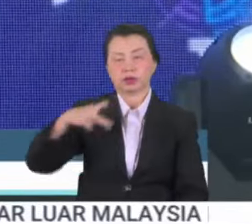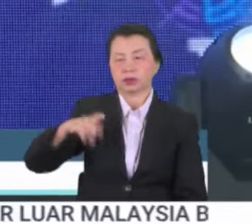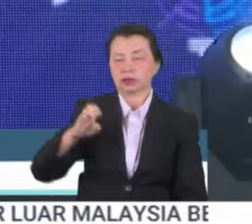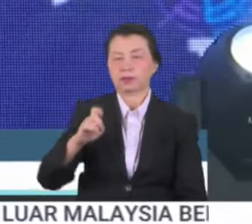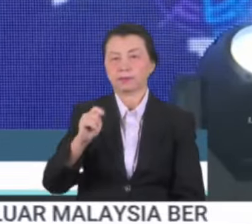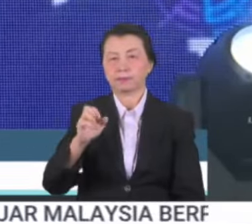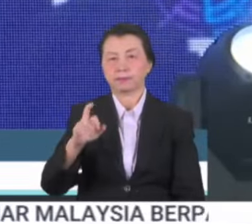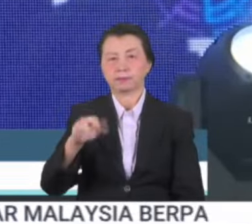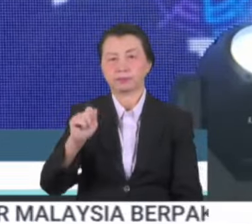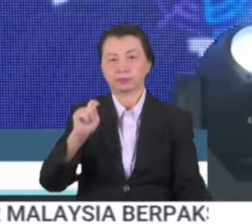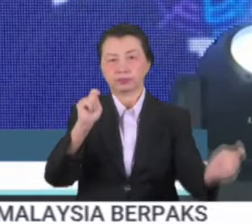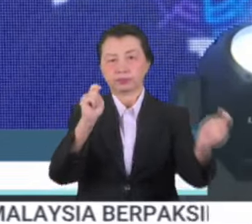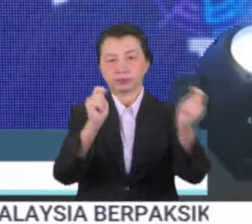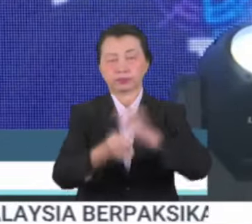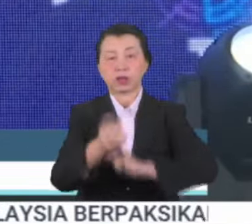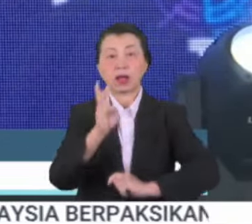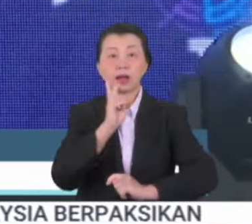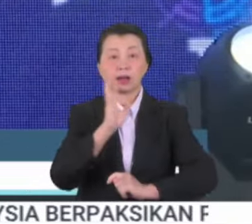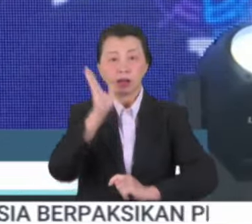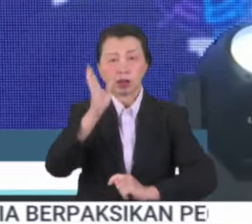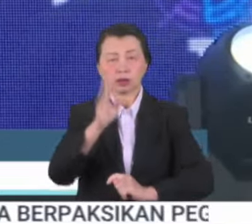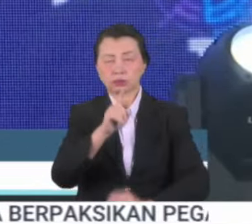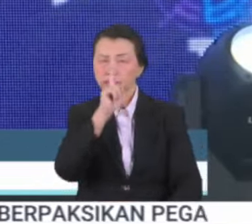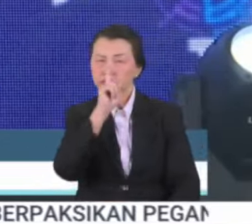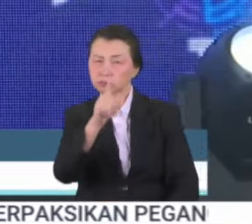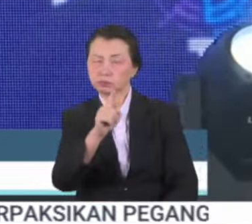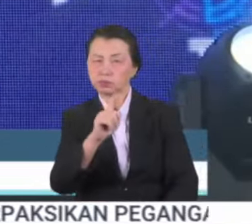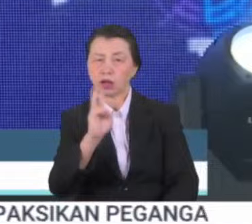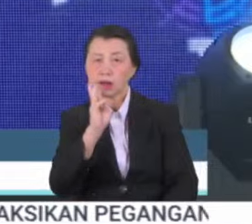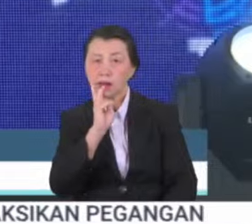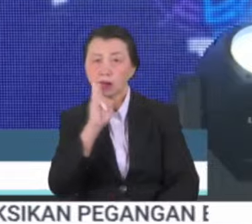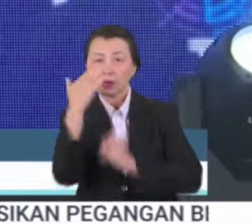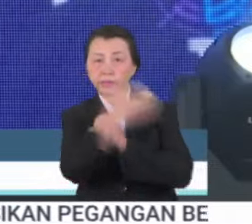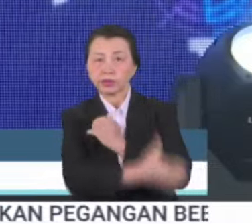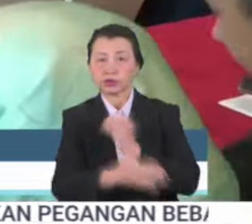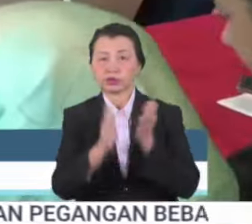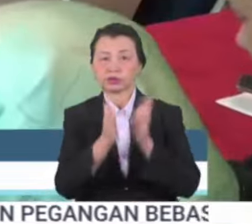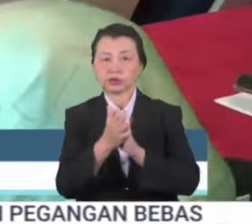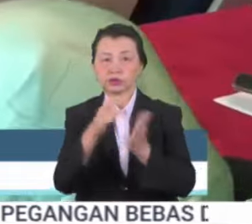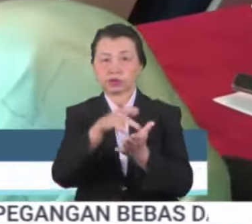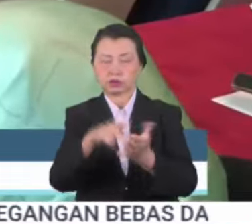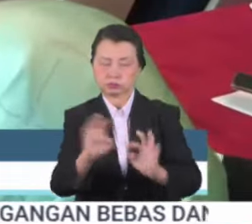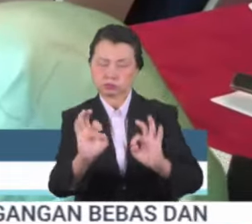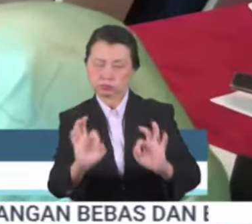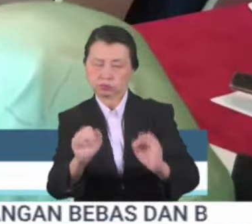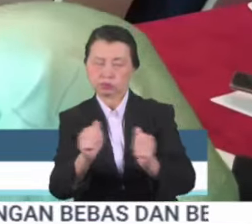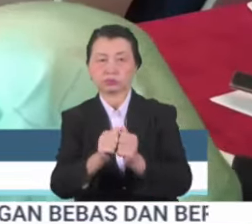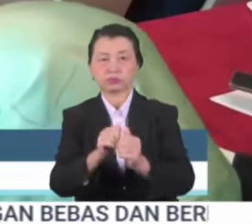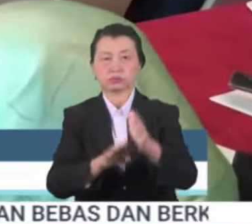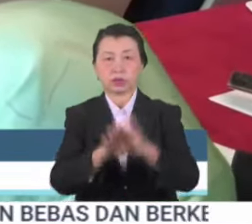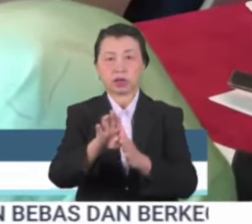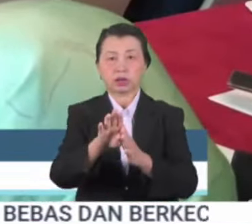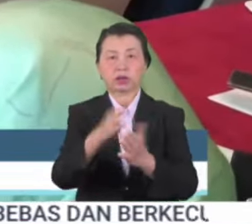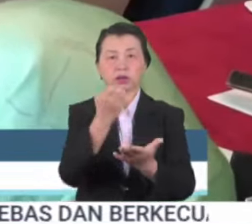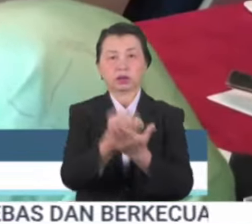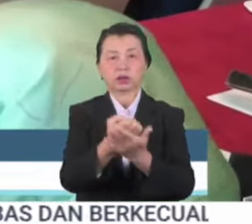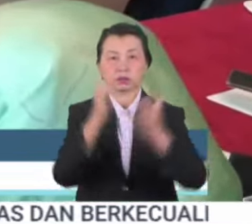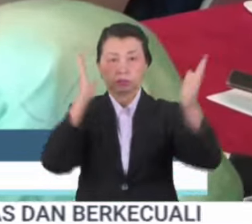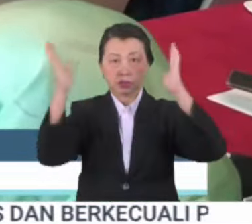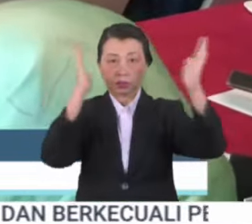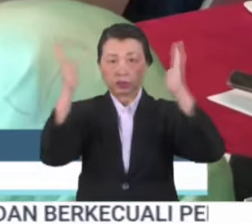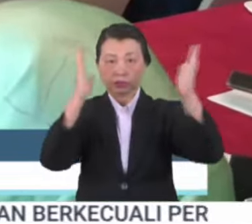berkata transformasi sektor air bakal memastikan sumber air negara menjadi hub dinamik kepada pembangunan ekonomi di